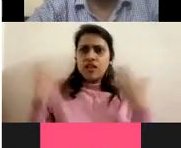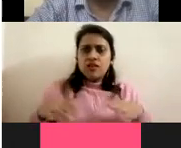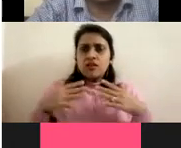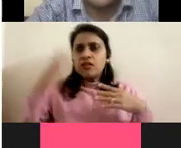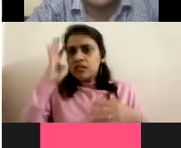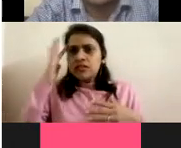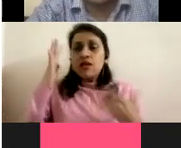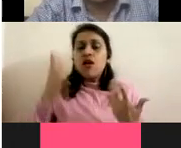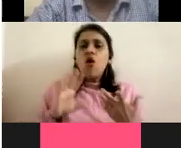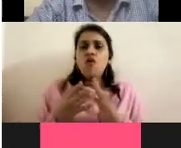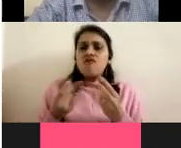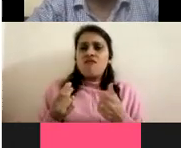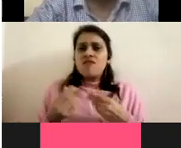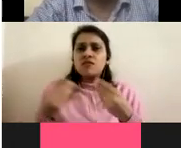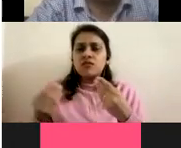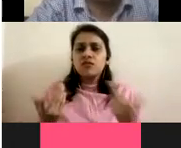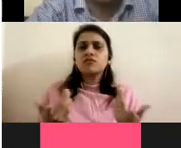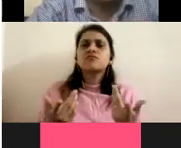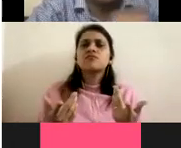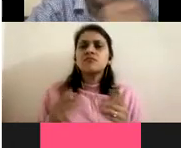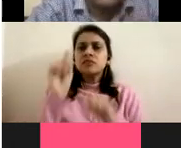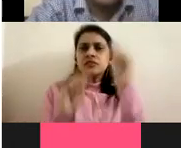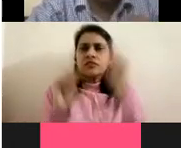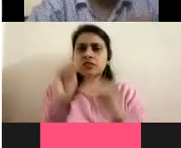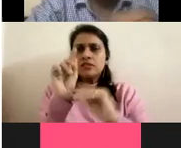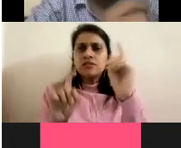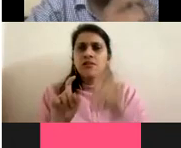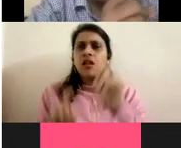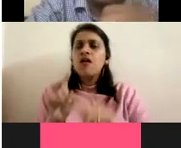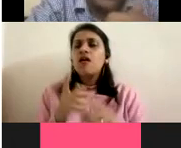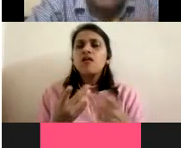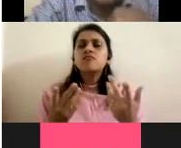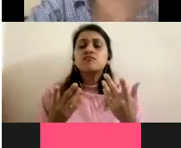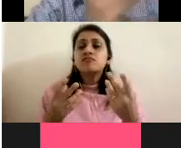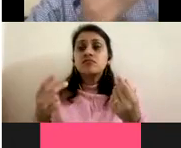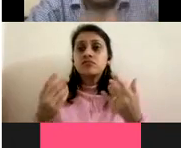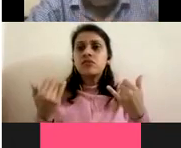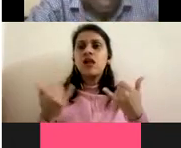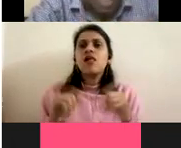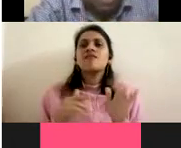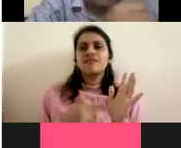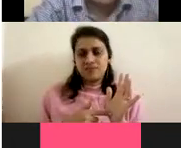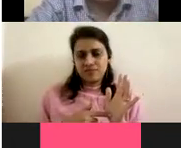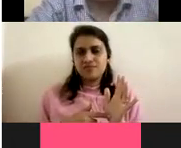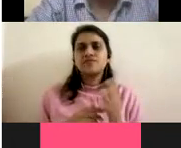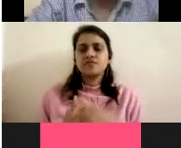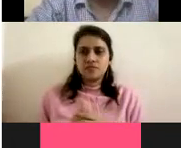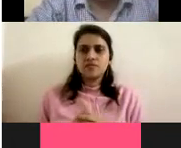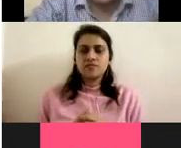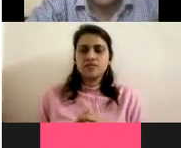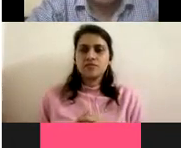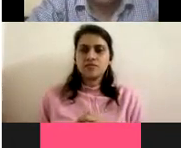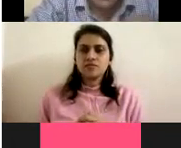मुझे तुरंत देना देने का प्रेशर रहता है किसी को जवाब को देने में ही टाइम लग सकता है